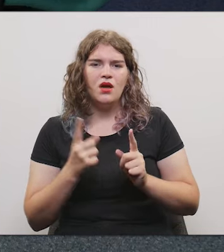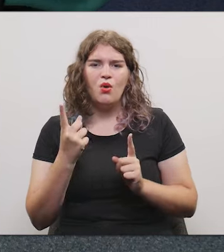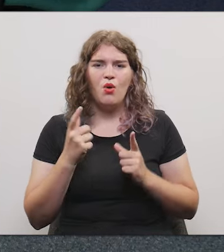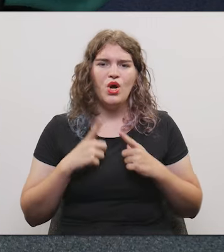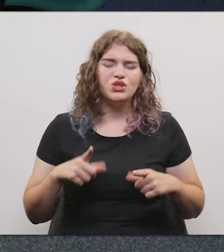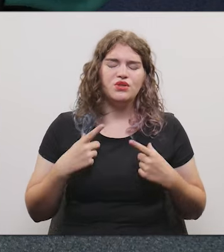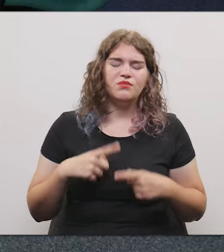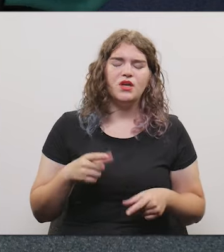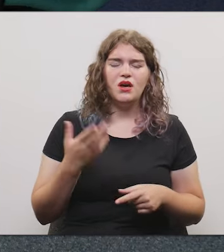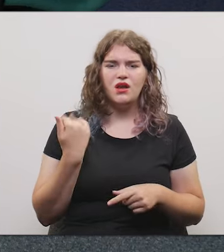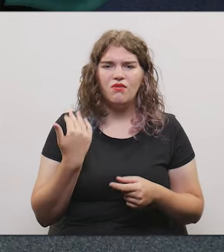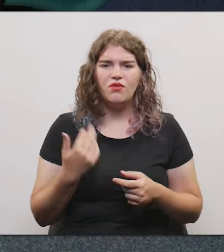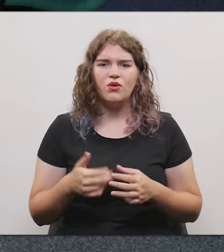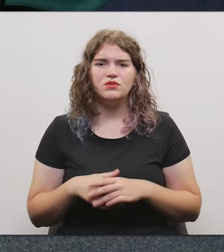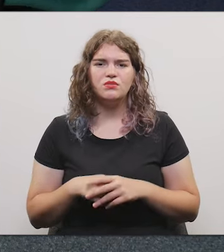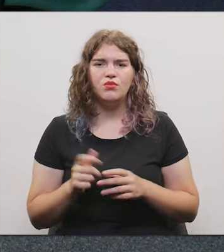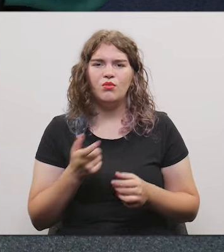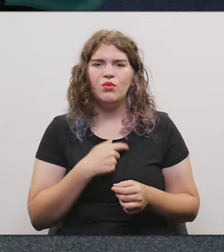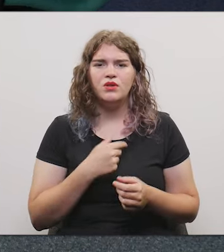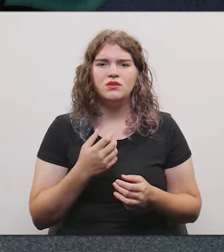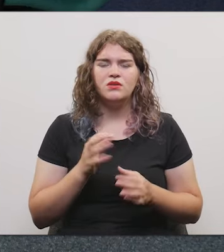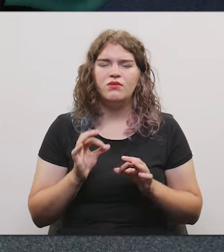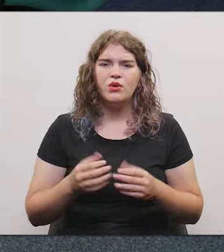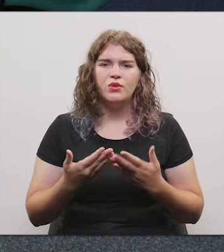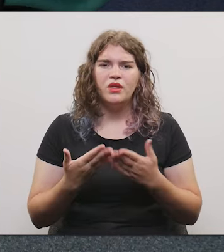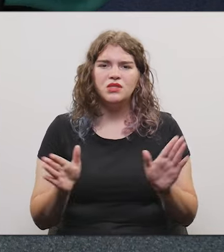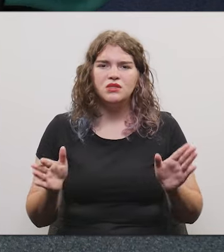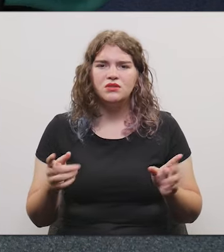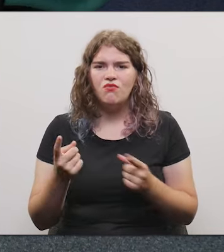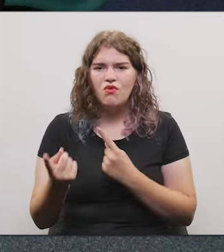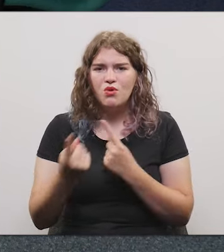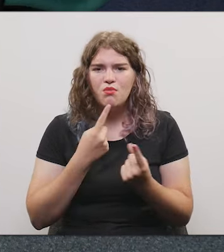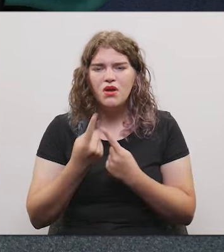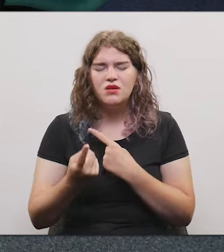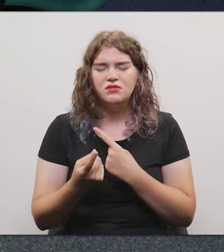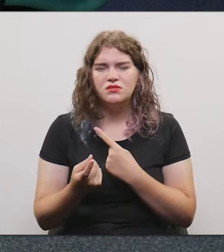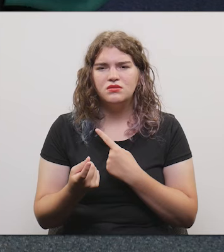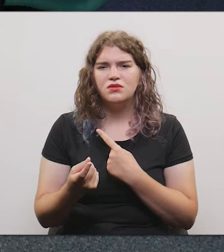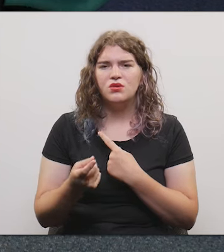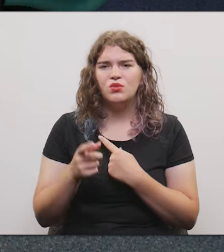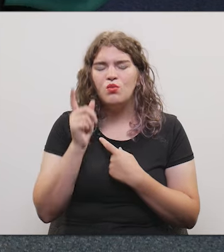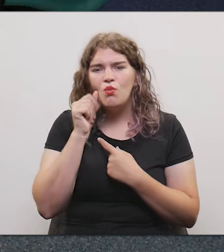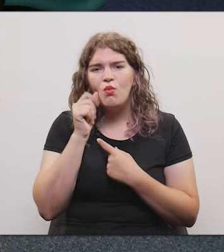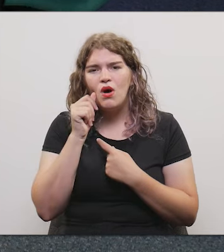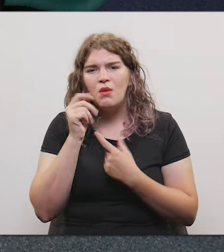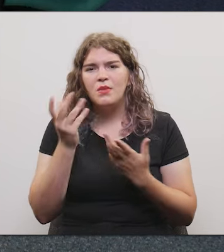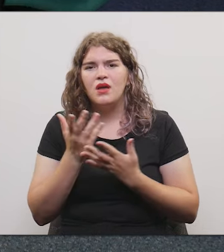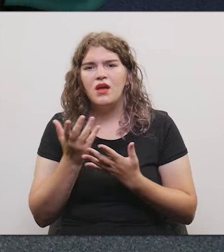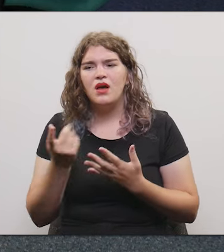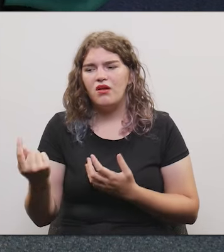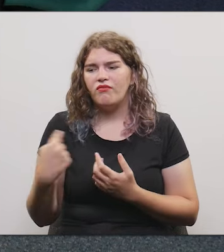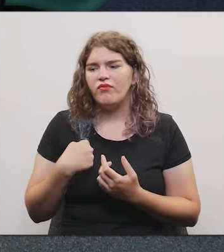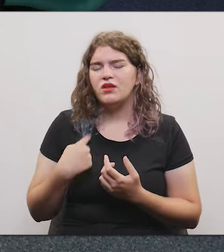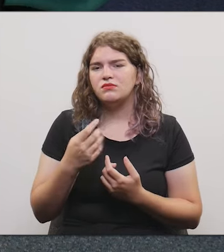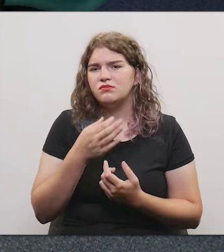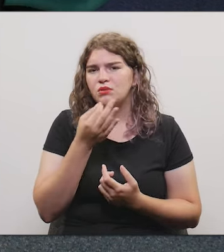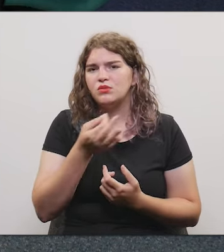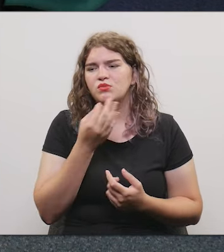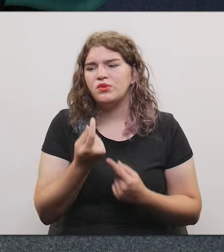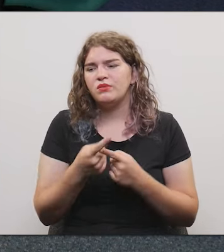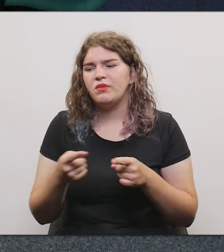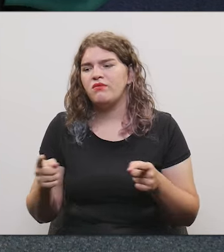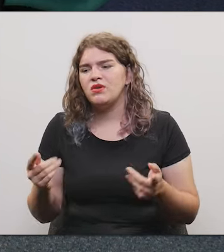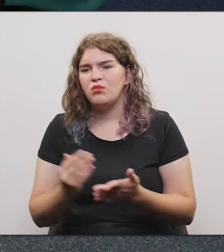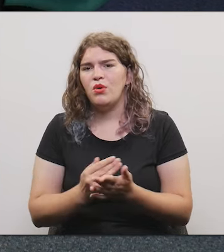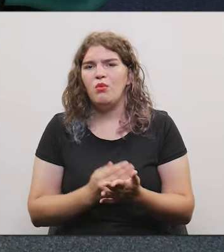Iar una dintre așteptări era poate să fiu deschisă, să stau de vorbă cu persoane care vin